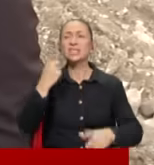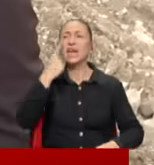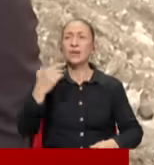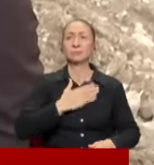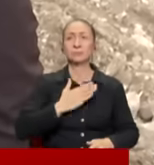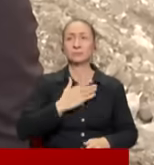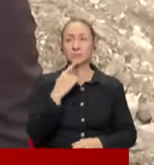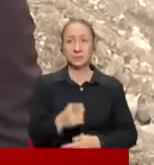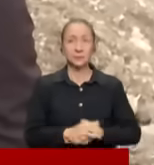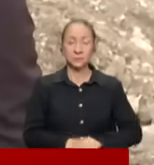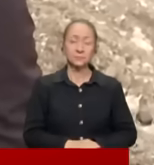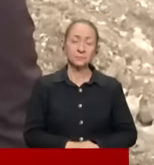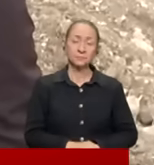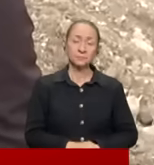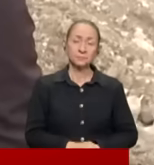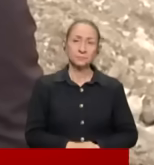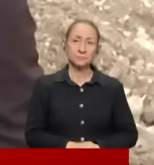dedi.